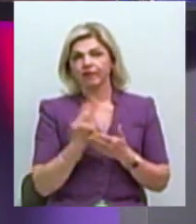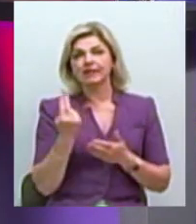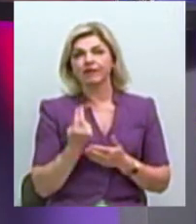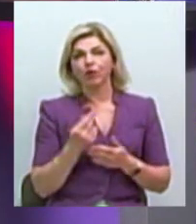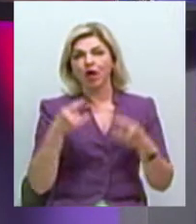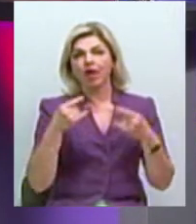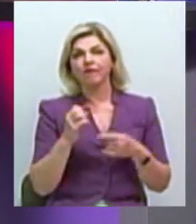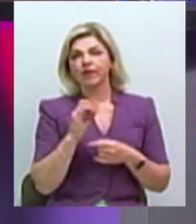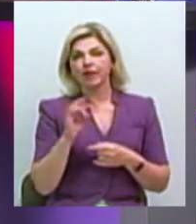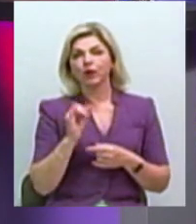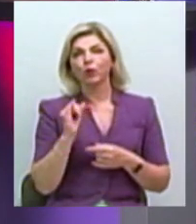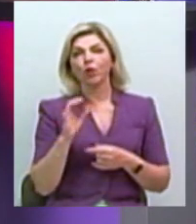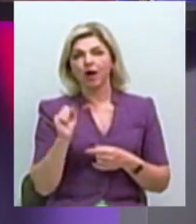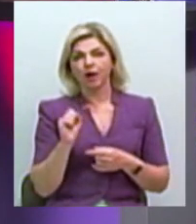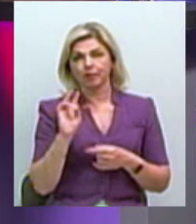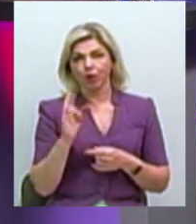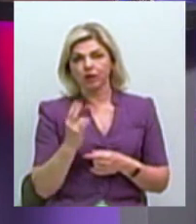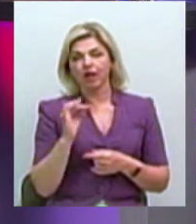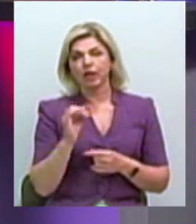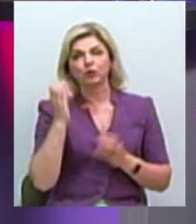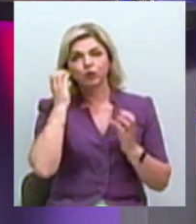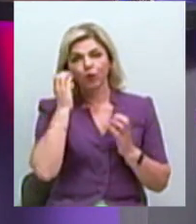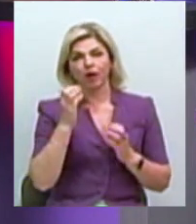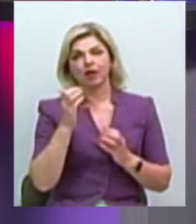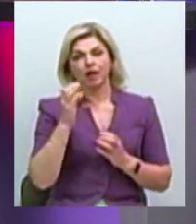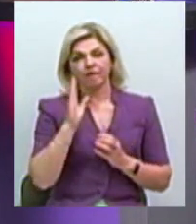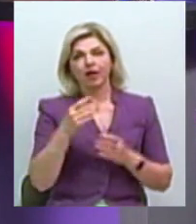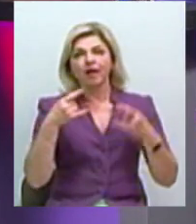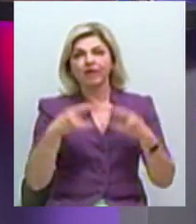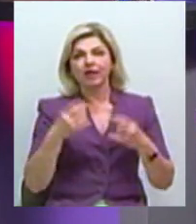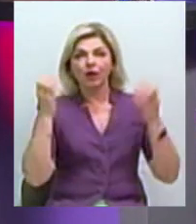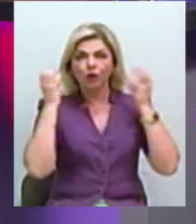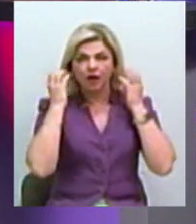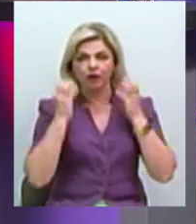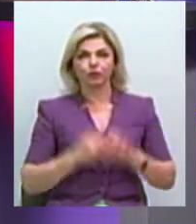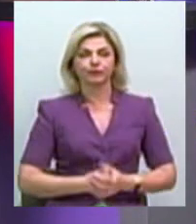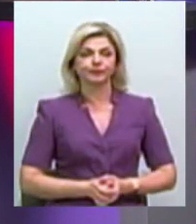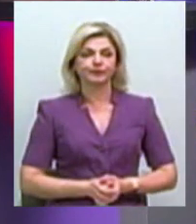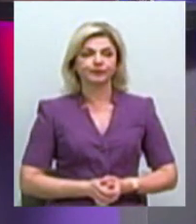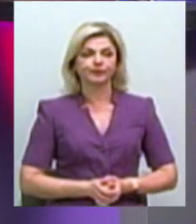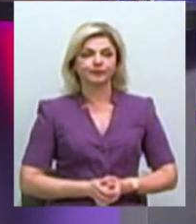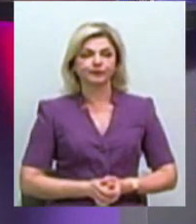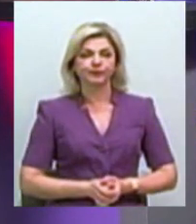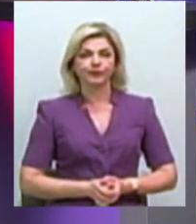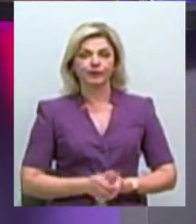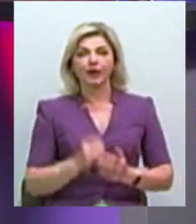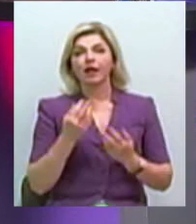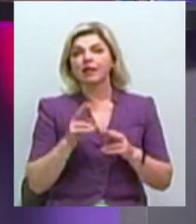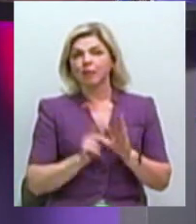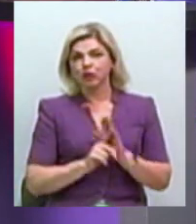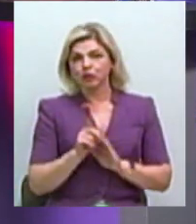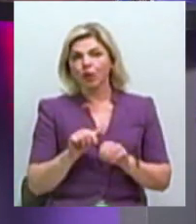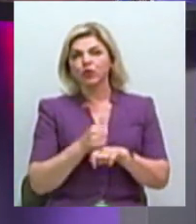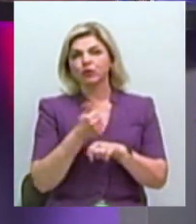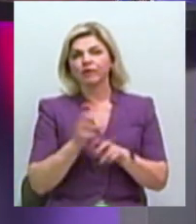ефірі UA Миколаїв на нашому сайті, а також слухати в ефірі Українського радіо Миколаїв 92 FM. І для початку